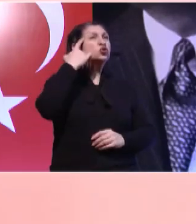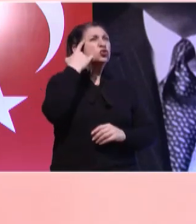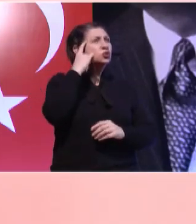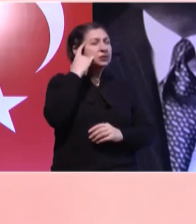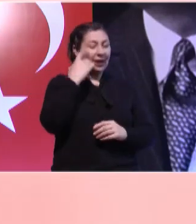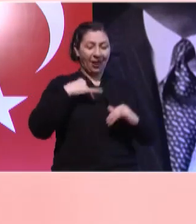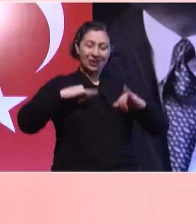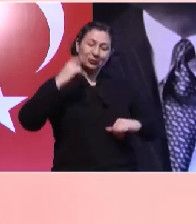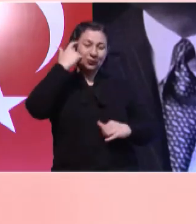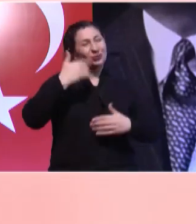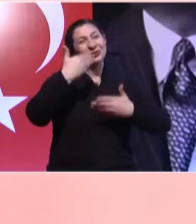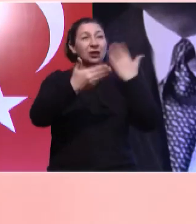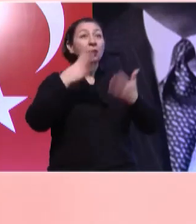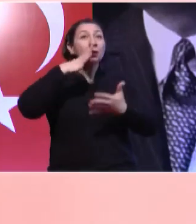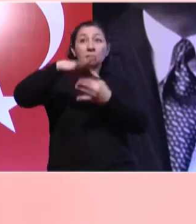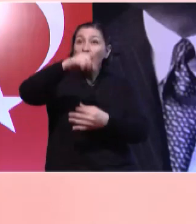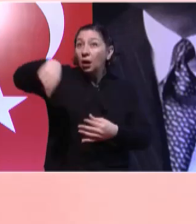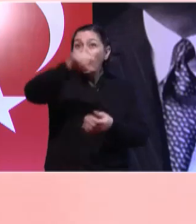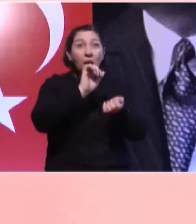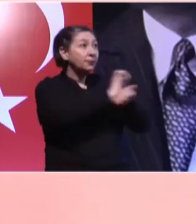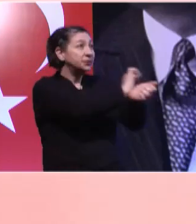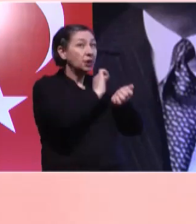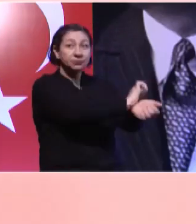Düşüncesini açıkladı diye insanlar hapse atılamaz.